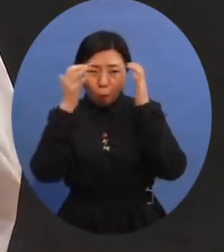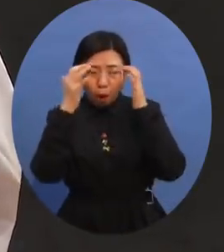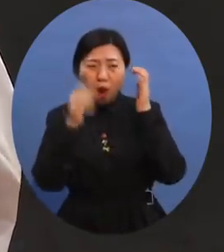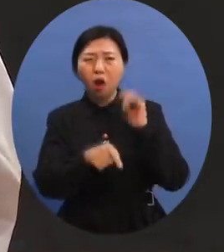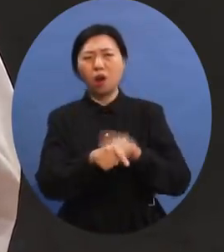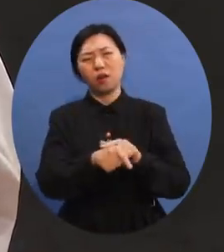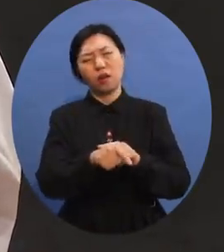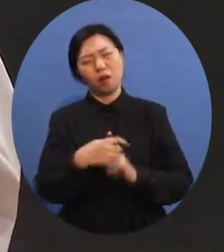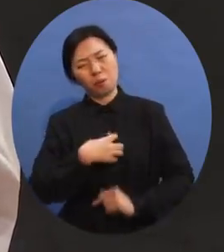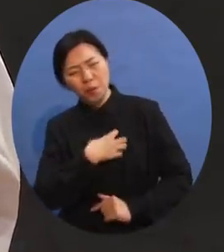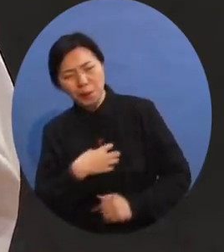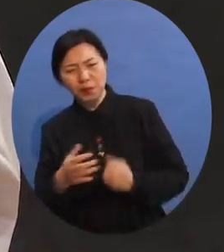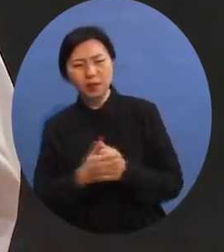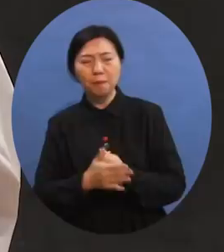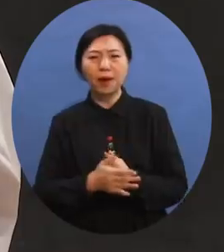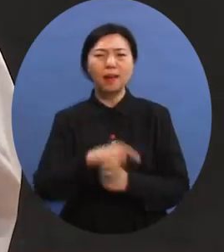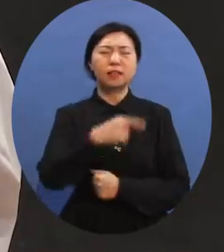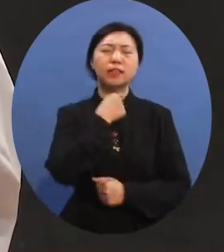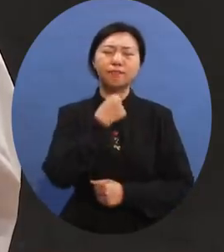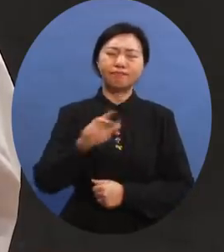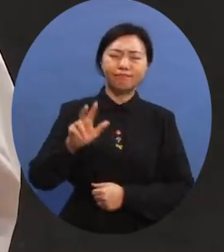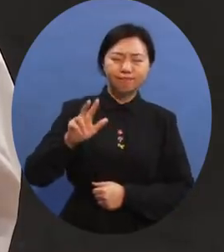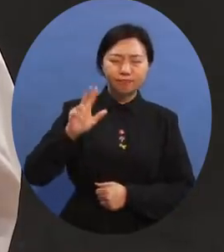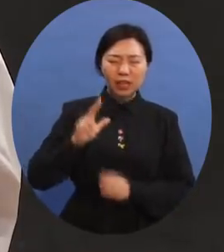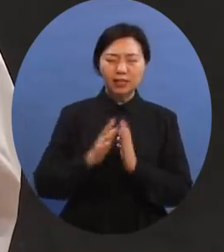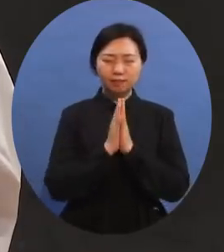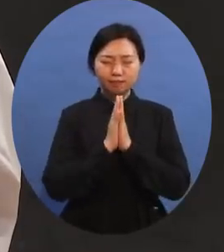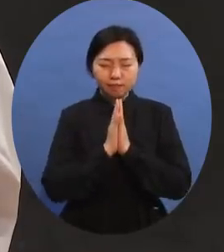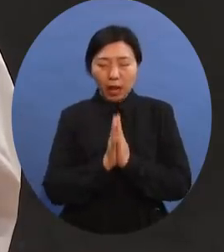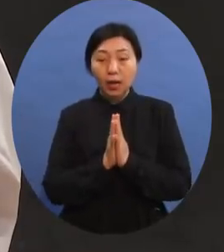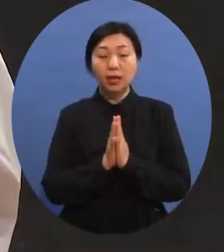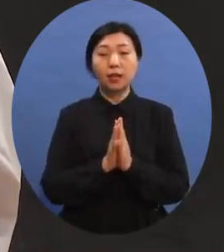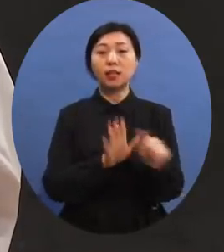사람을 도와야 되겠다. 이런 원을 가지고 공부를 해야 된다.